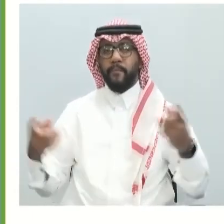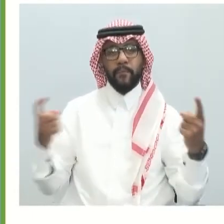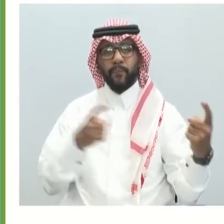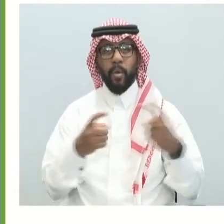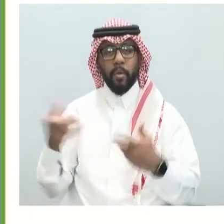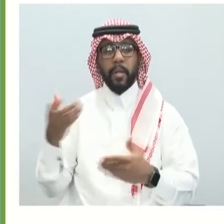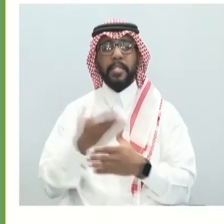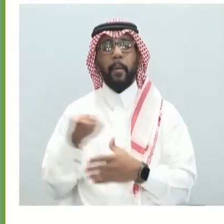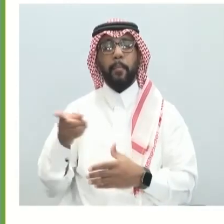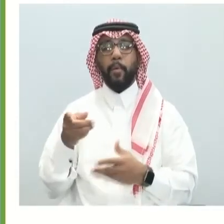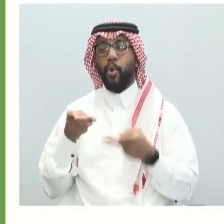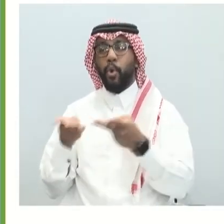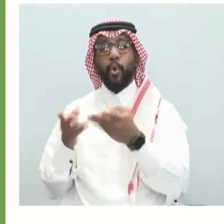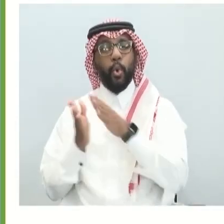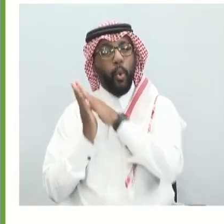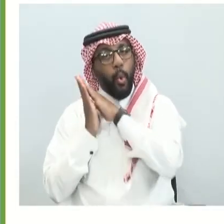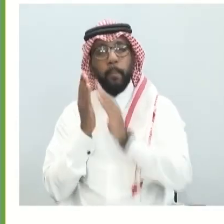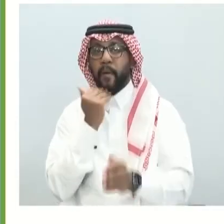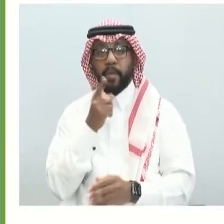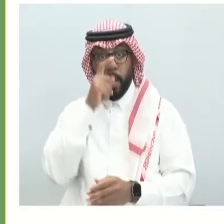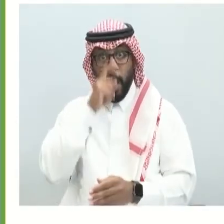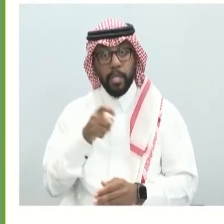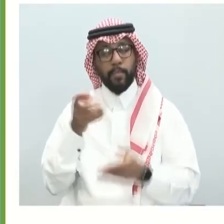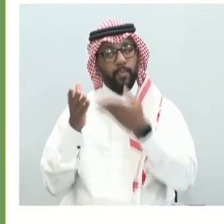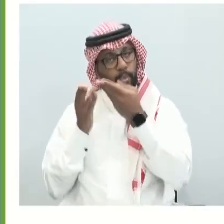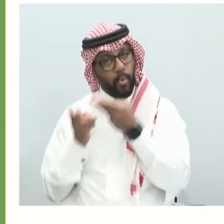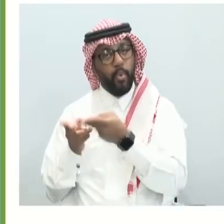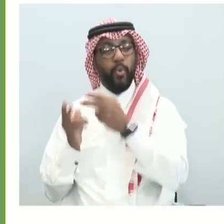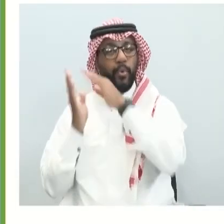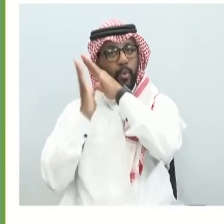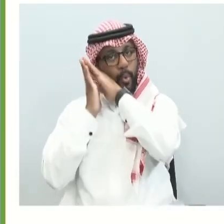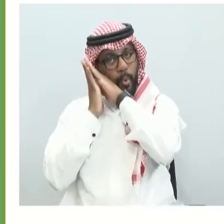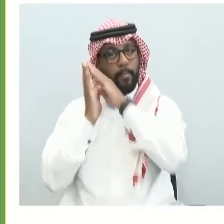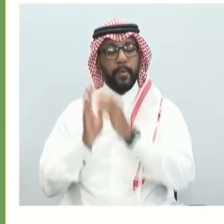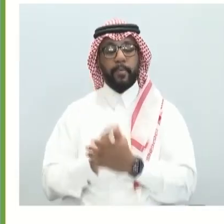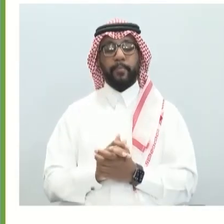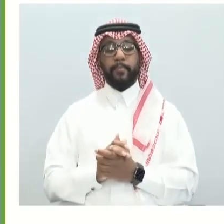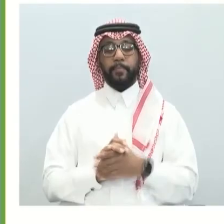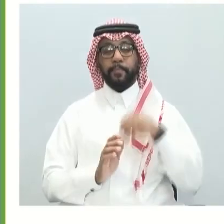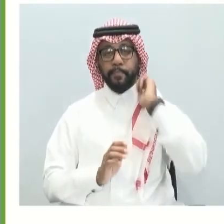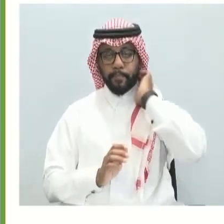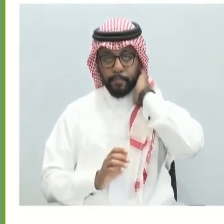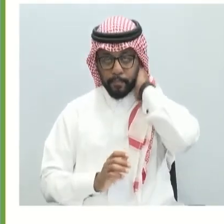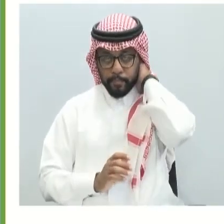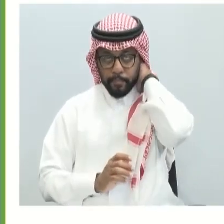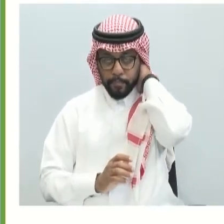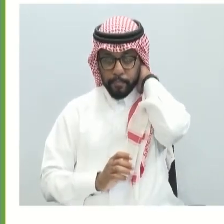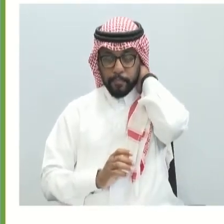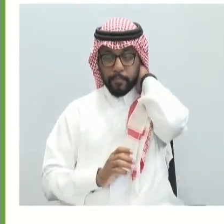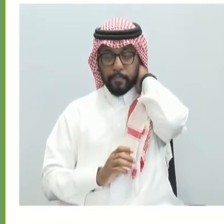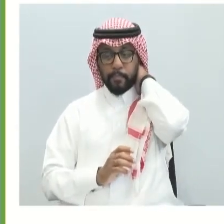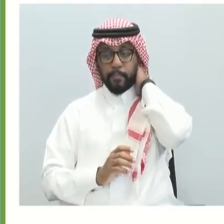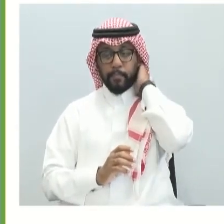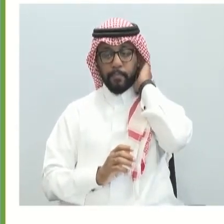بالعوده الى الفقره من النص ندون اجابه اشمل